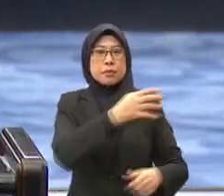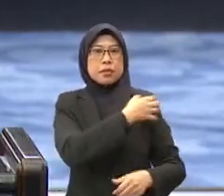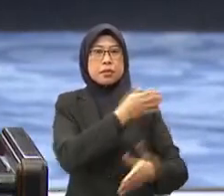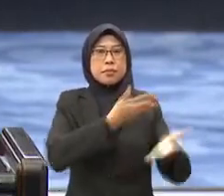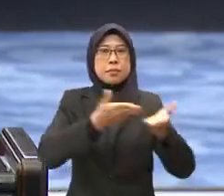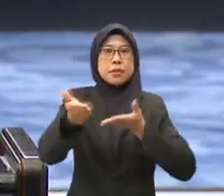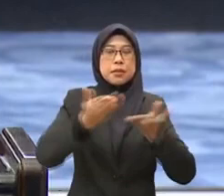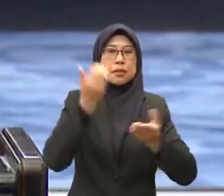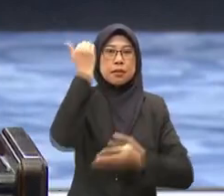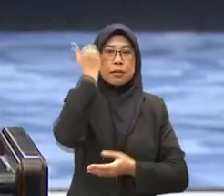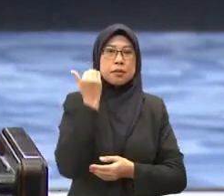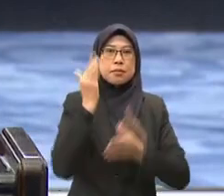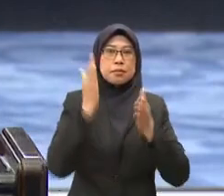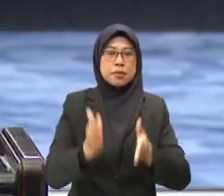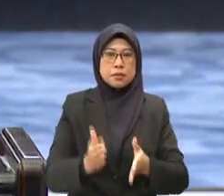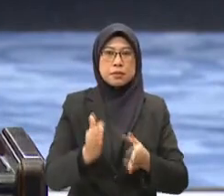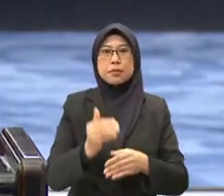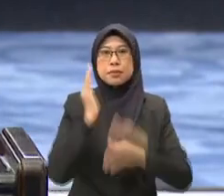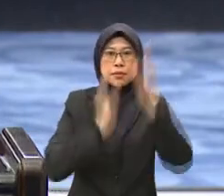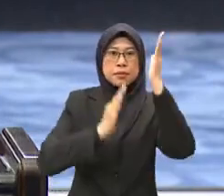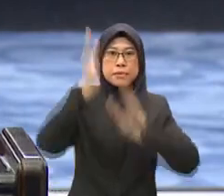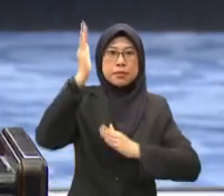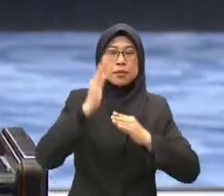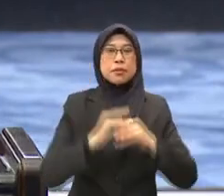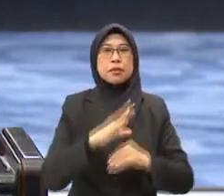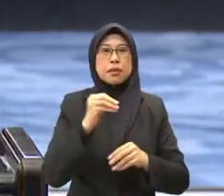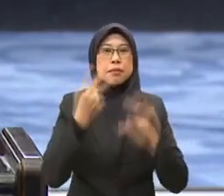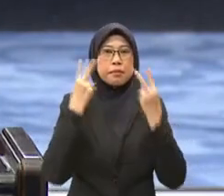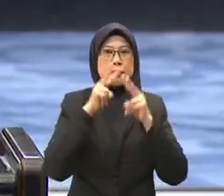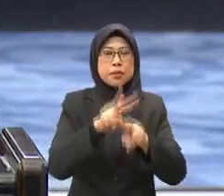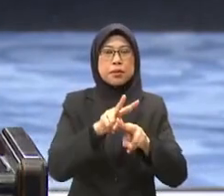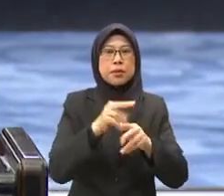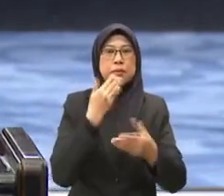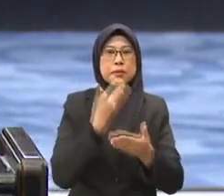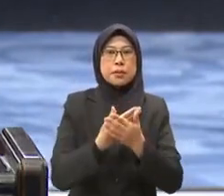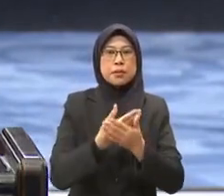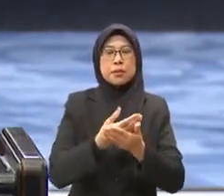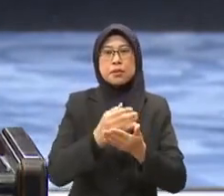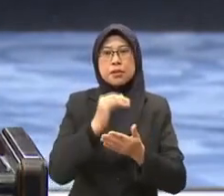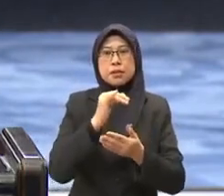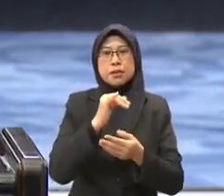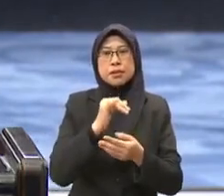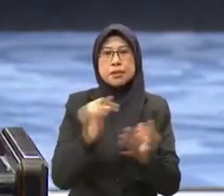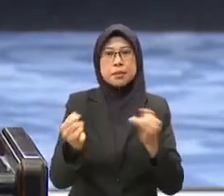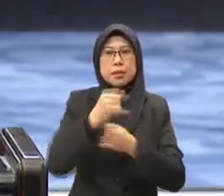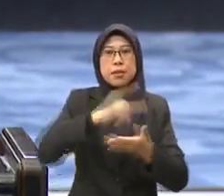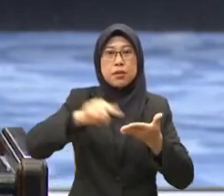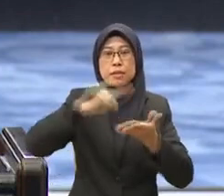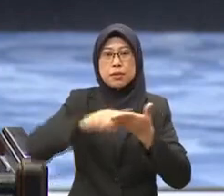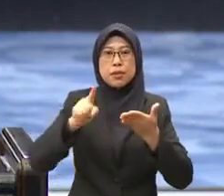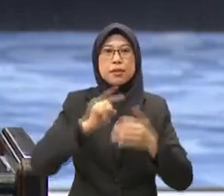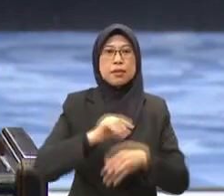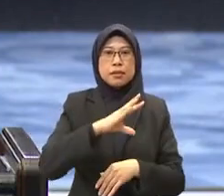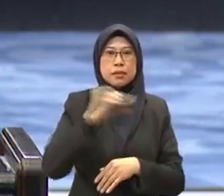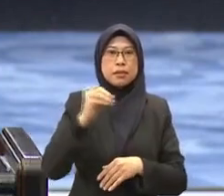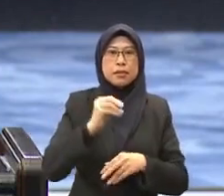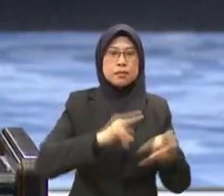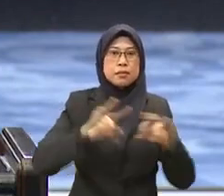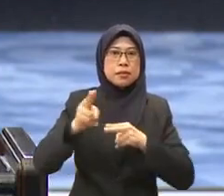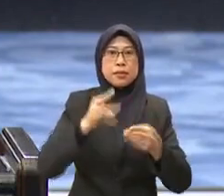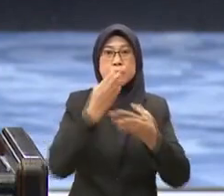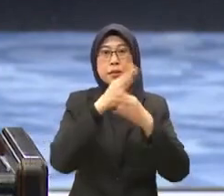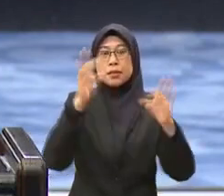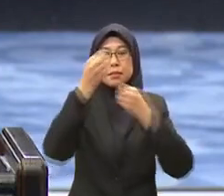perkhidmatan bantuan gauman Malaysia pemantauan perdanaan awam yang baik oleh jabatan audit negara inisiatif pengubalan akta kebebasan